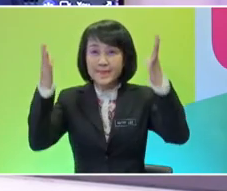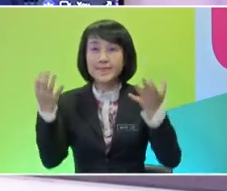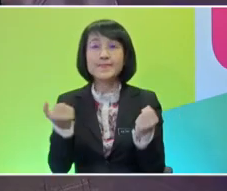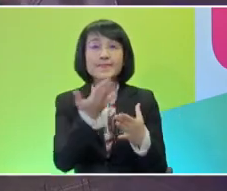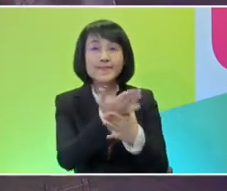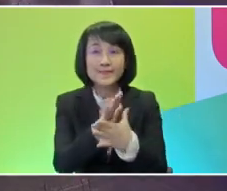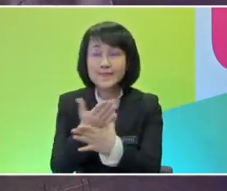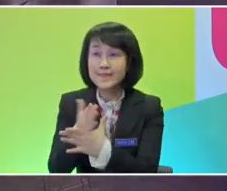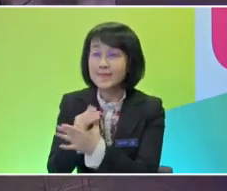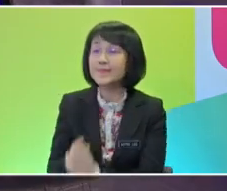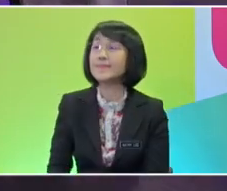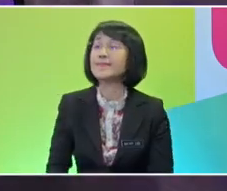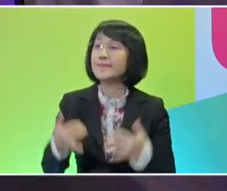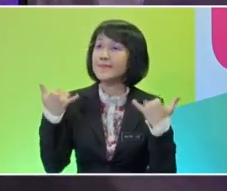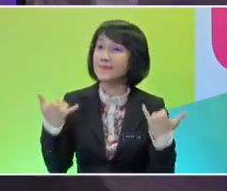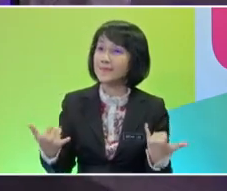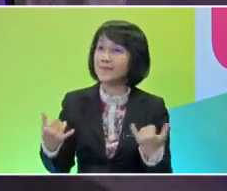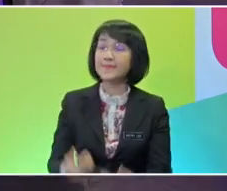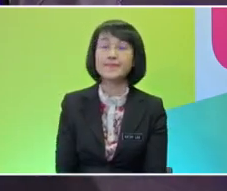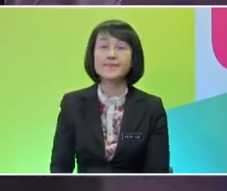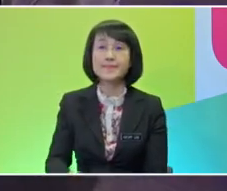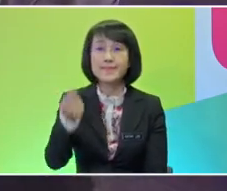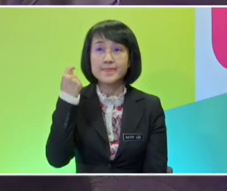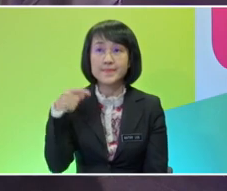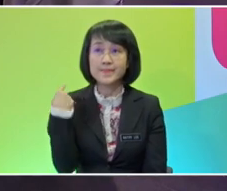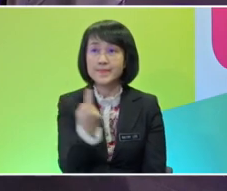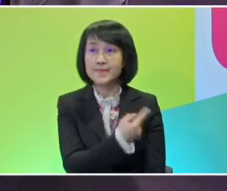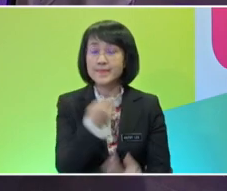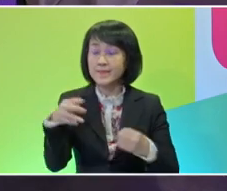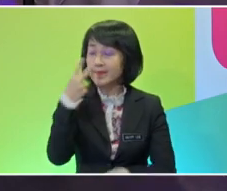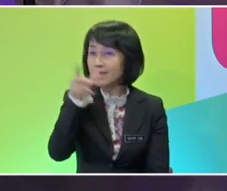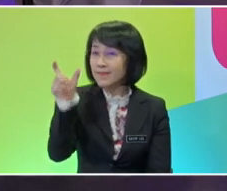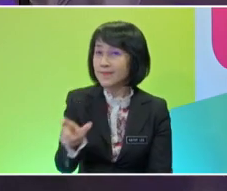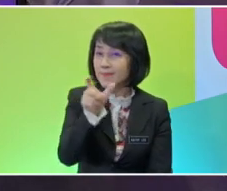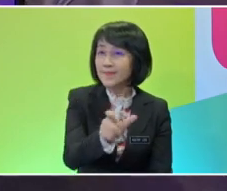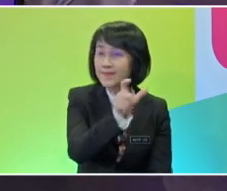untuk kali ini tadi kita udah tengok individu-individunya sekarang